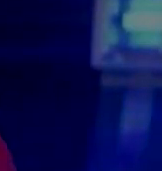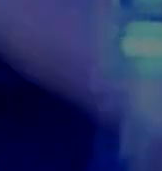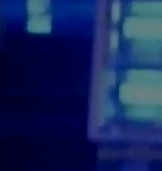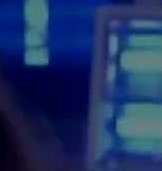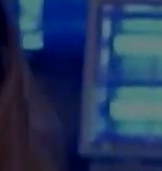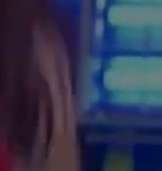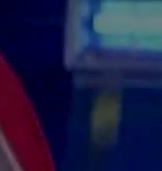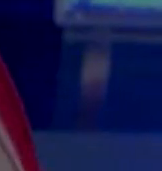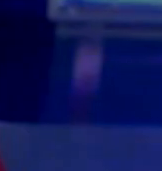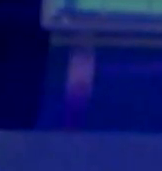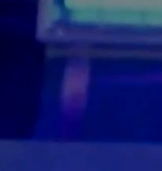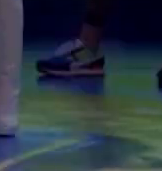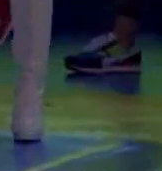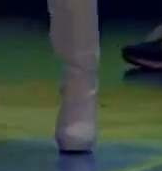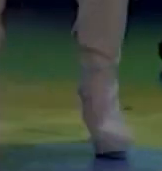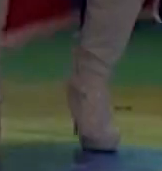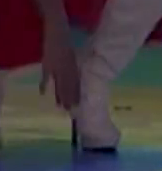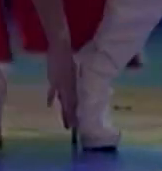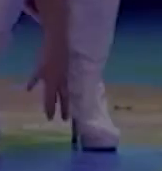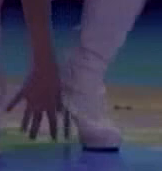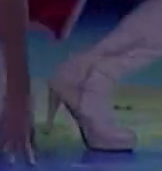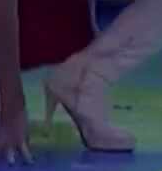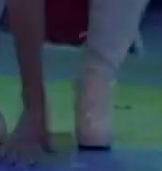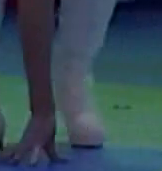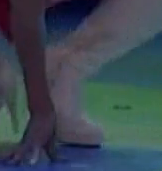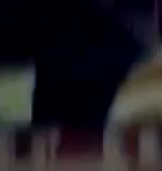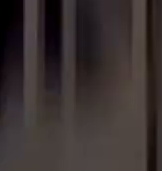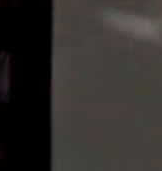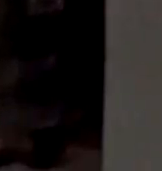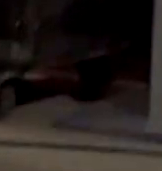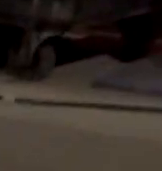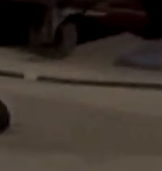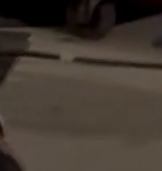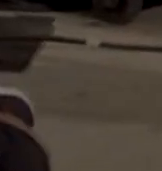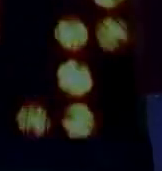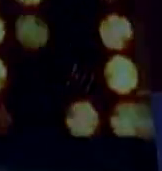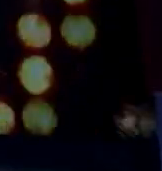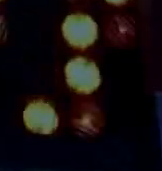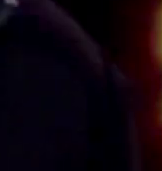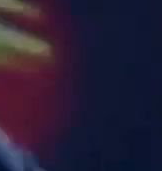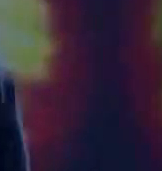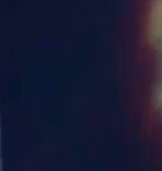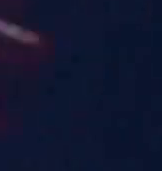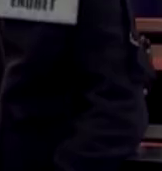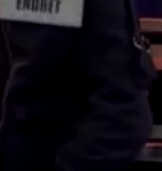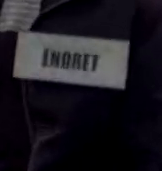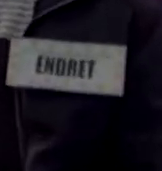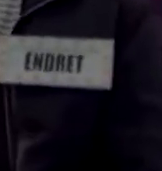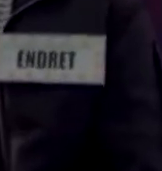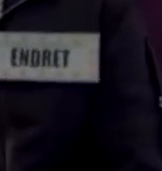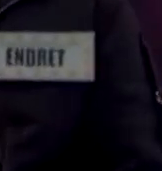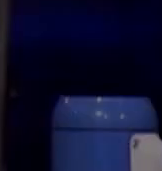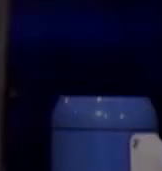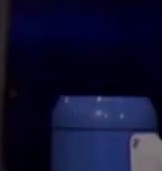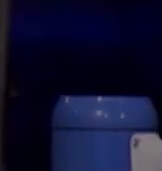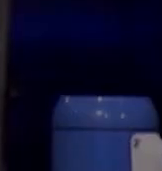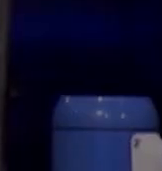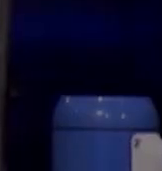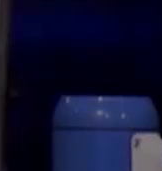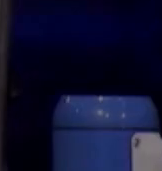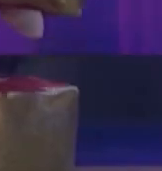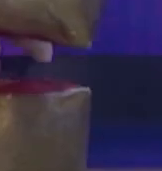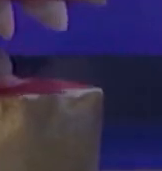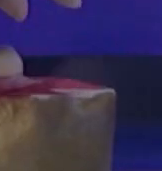ang ratings ng LOL sa 2.4 sa Nationwide Urban Television Audience Measurement o NewTAM